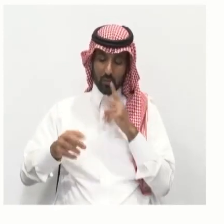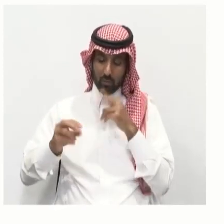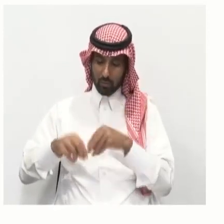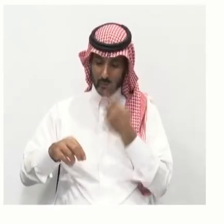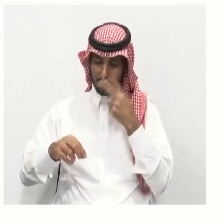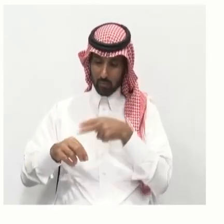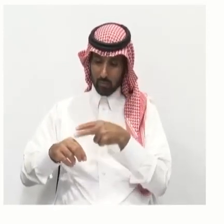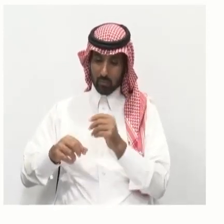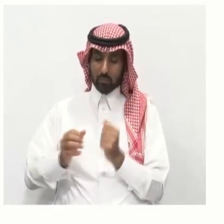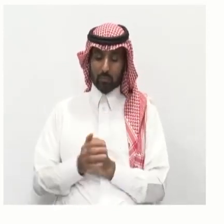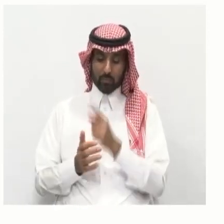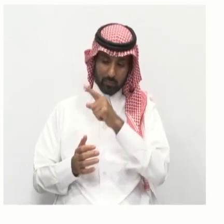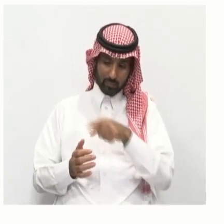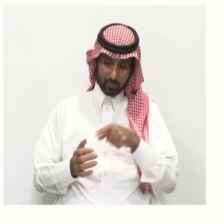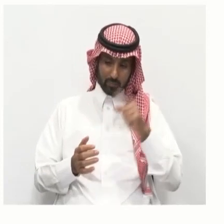ايون